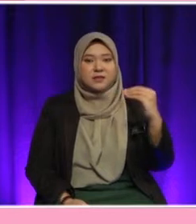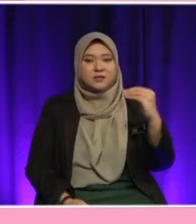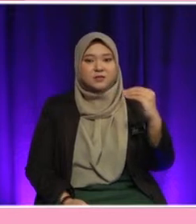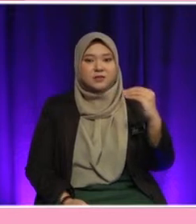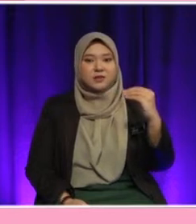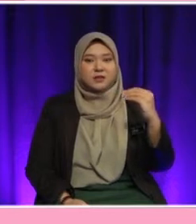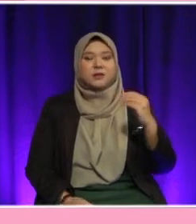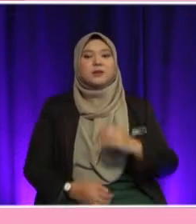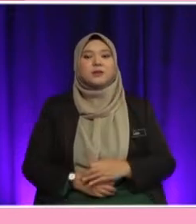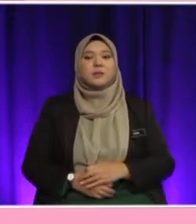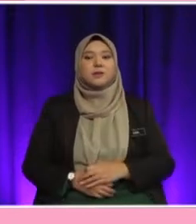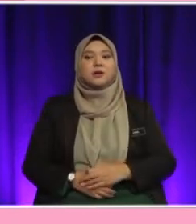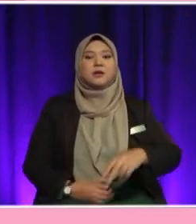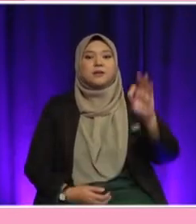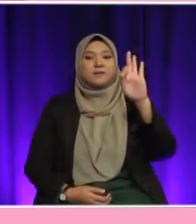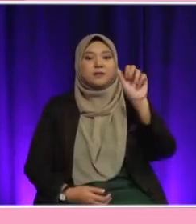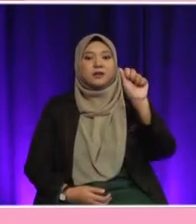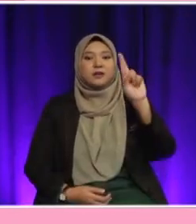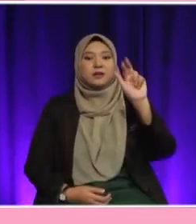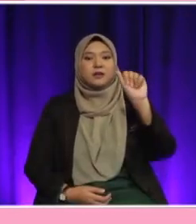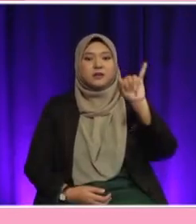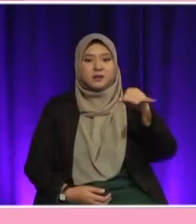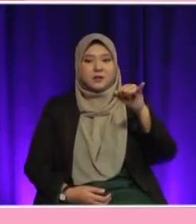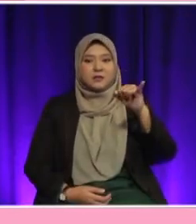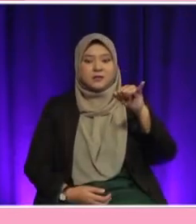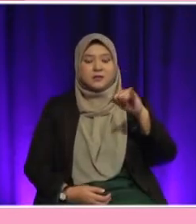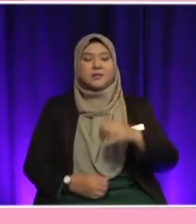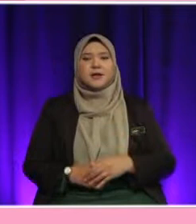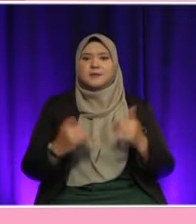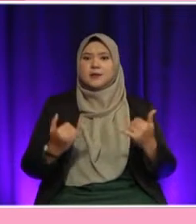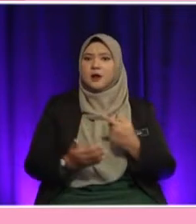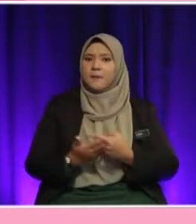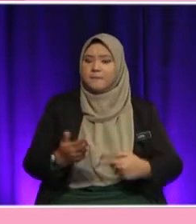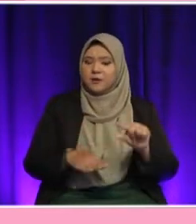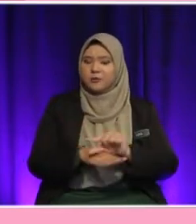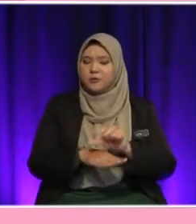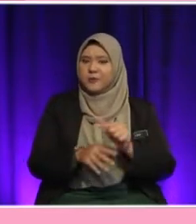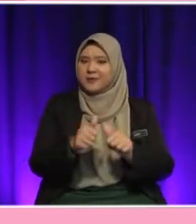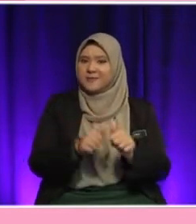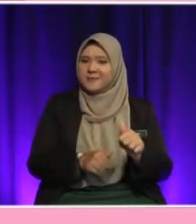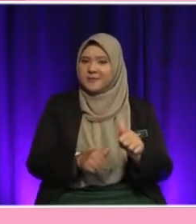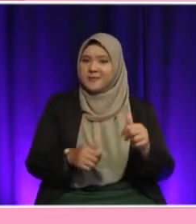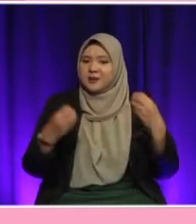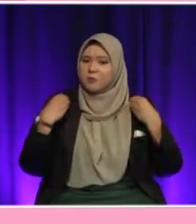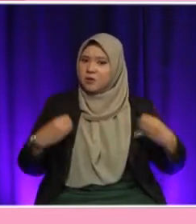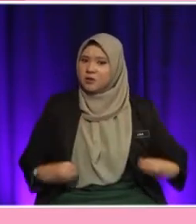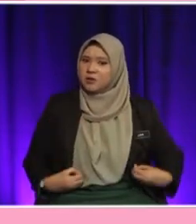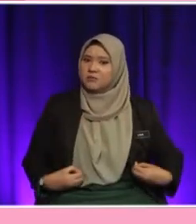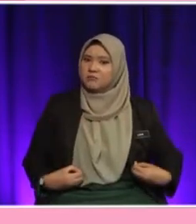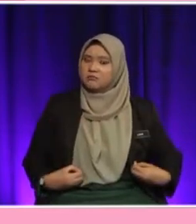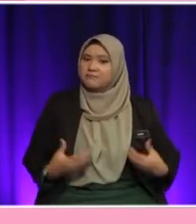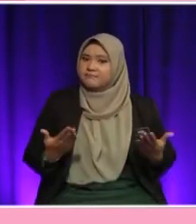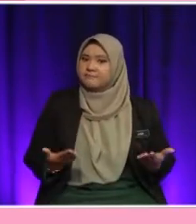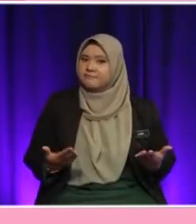bagian kita tahu apakah fungsinya oke yang pertama fungsi Oke